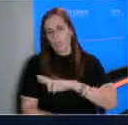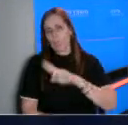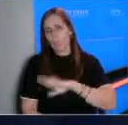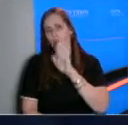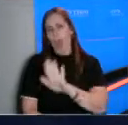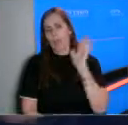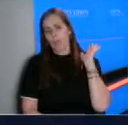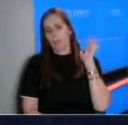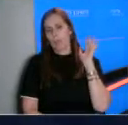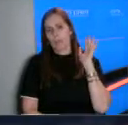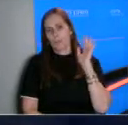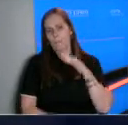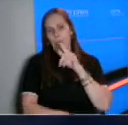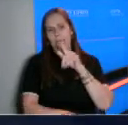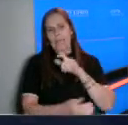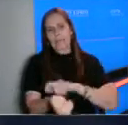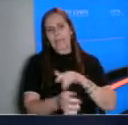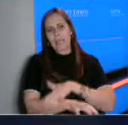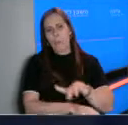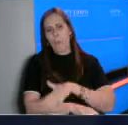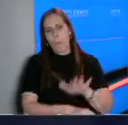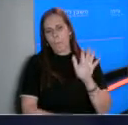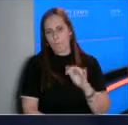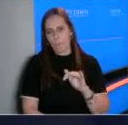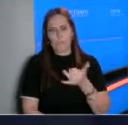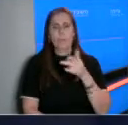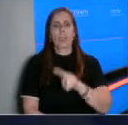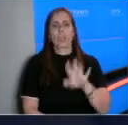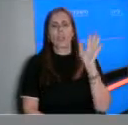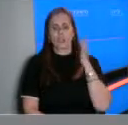שתסבלי מדימומים פנימיים וחיצוניים, זה מה שיש.